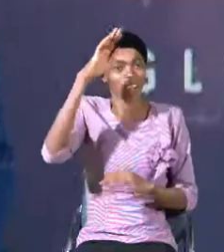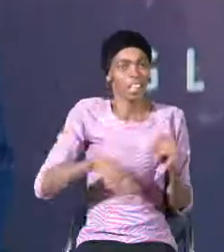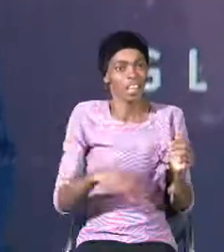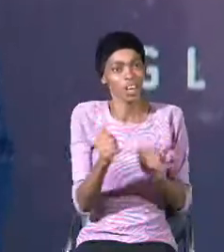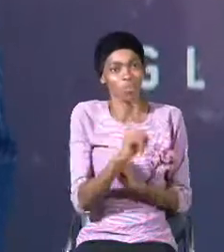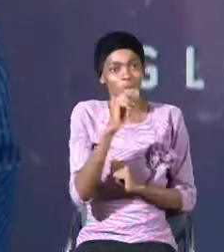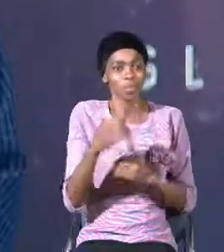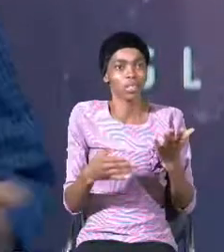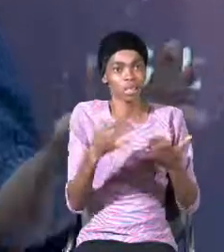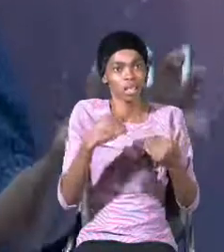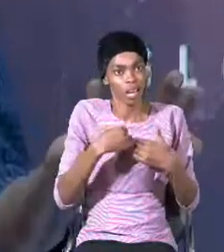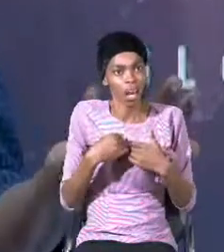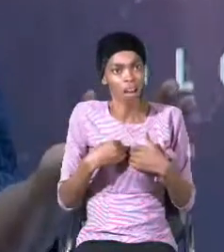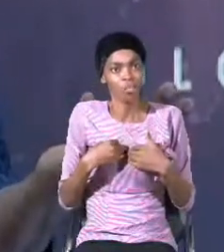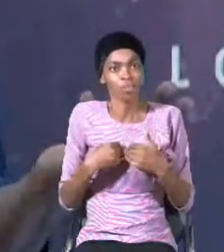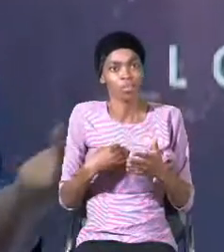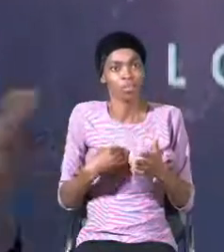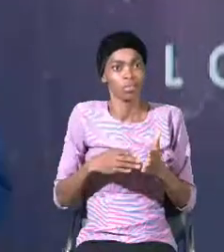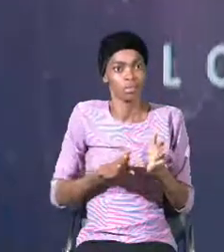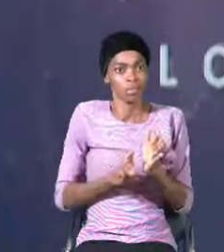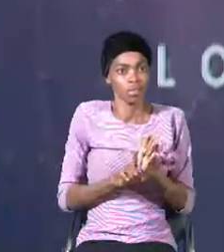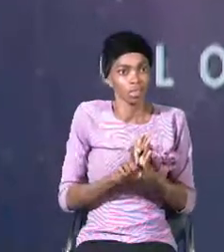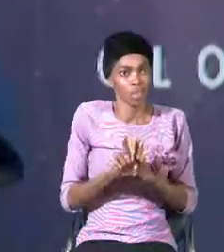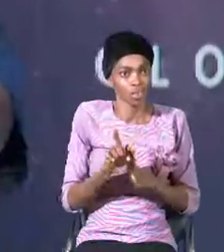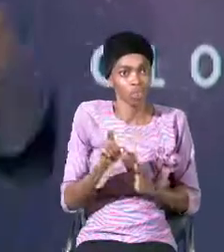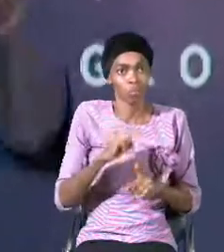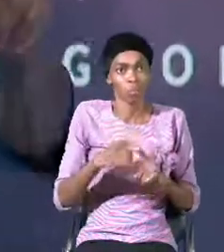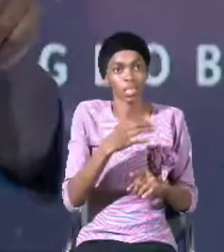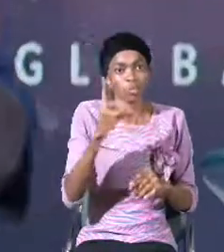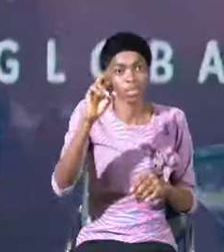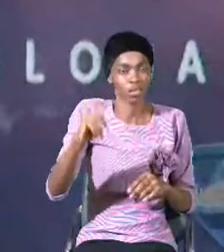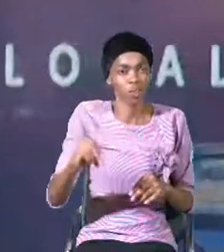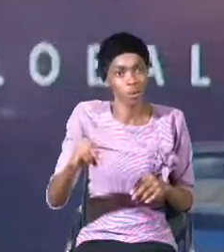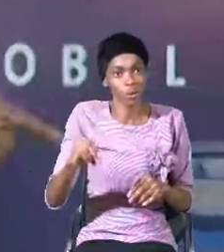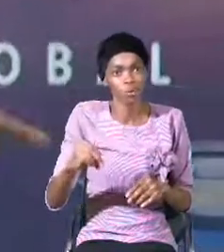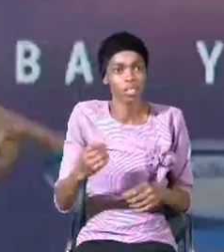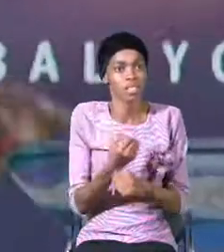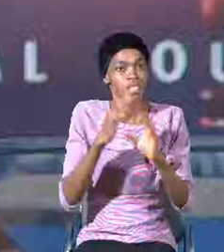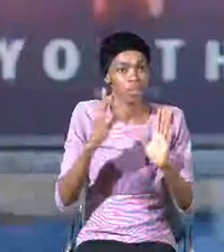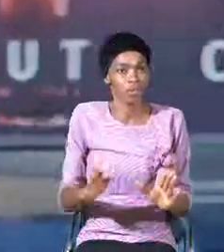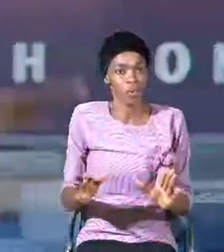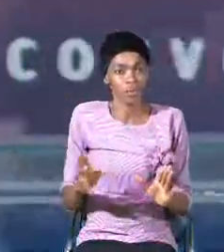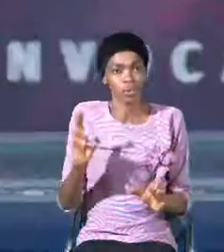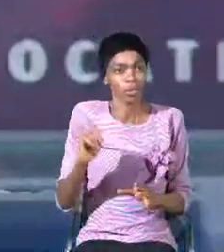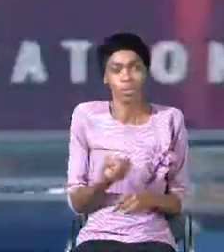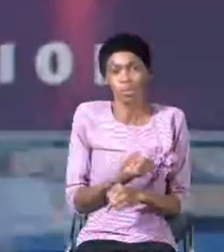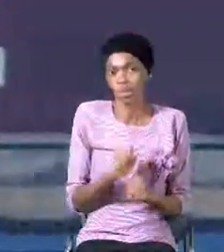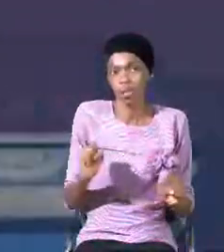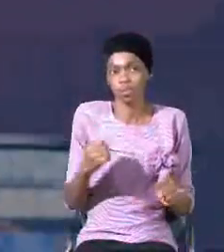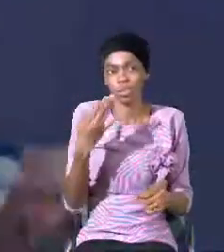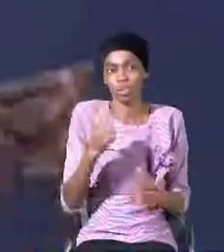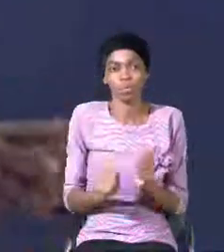monde là-bas. Leur statut, mais il n'y a pas de salut, ils n'ont pas de sauveur. La chose la plus importante de la vie